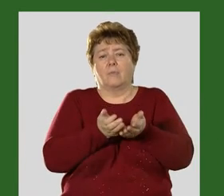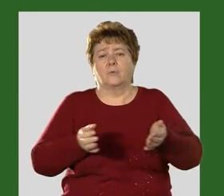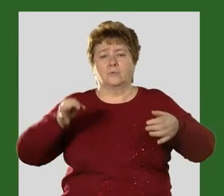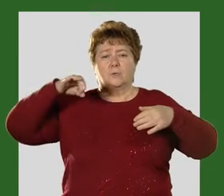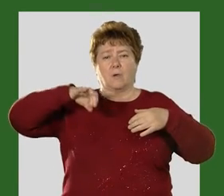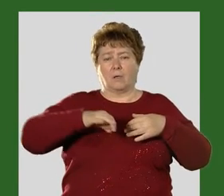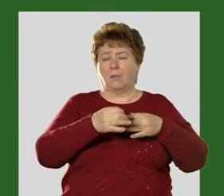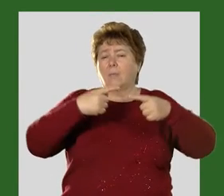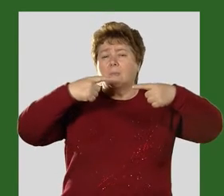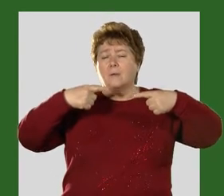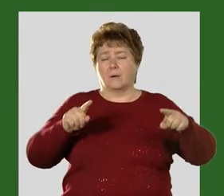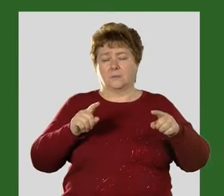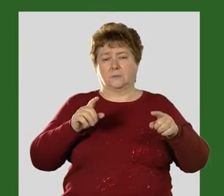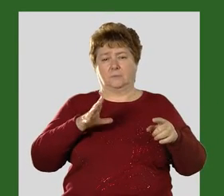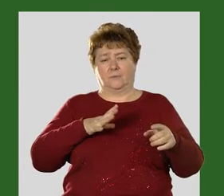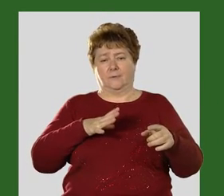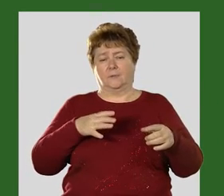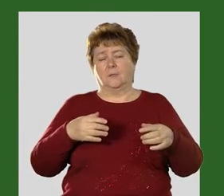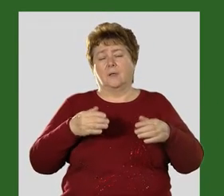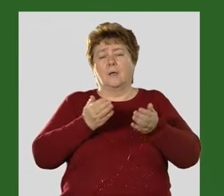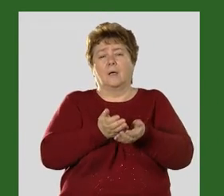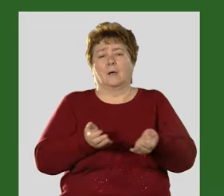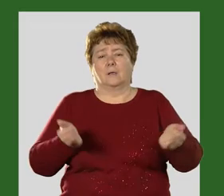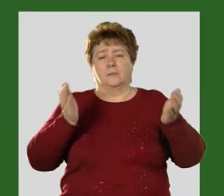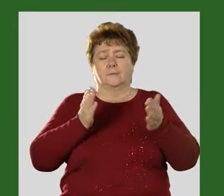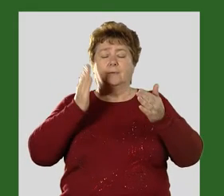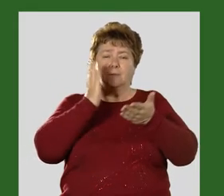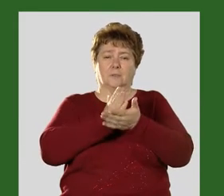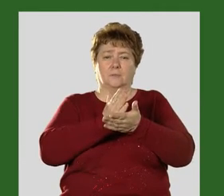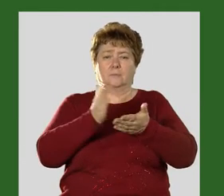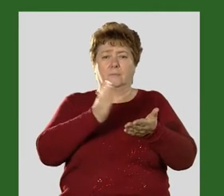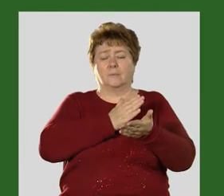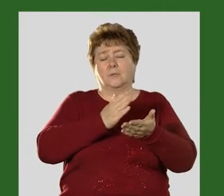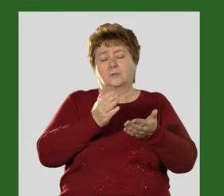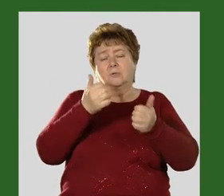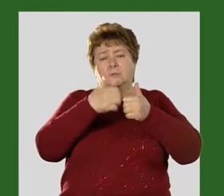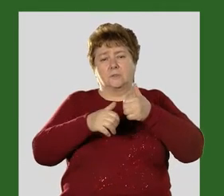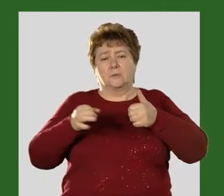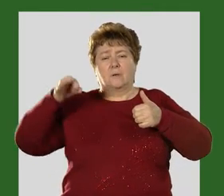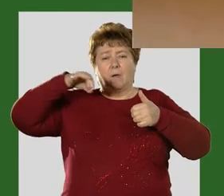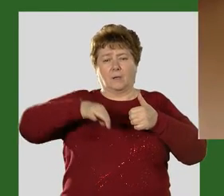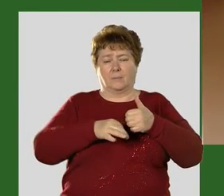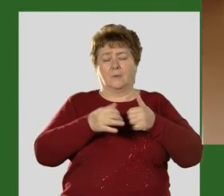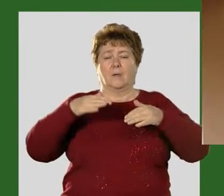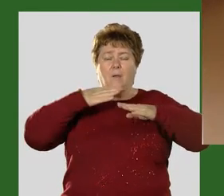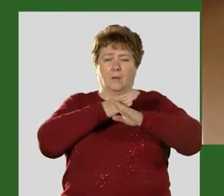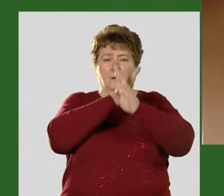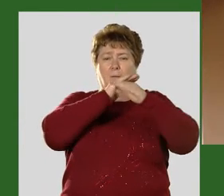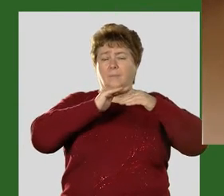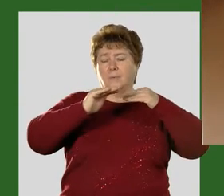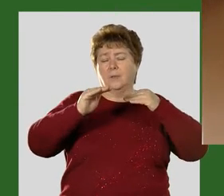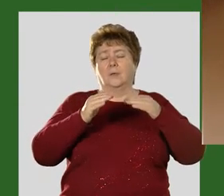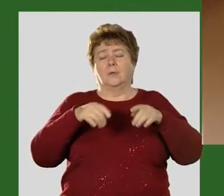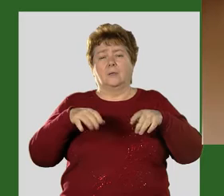океана разнообразен. Котловины располагаются между срединоокеаническими хребтами